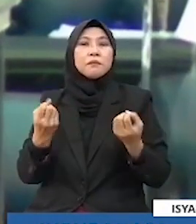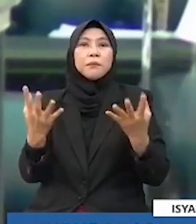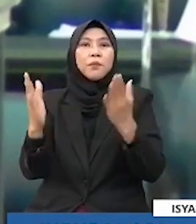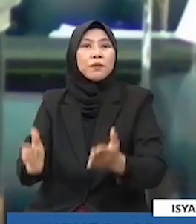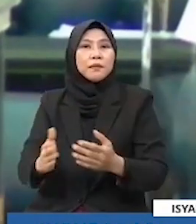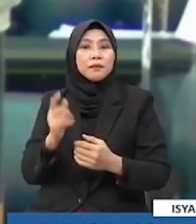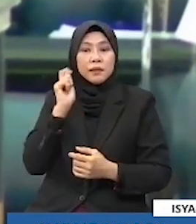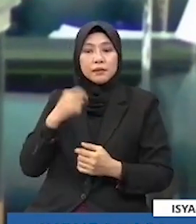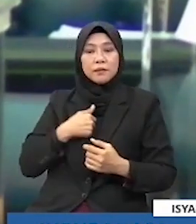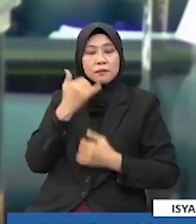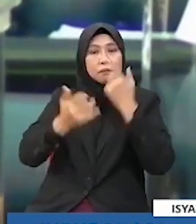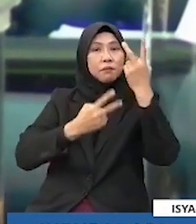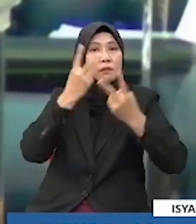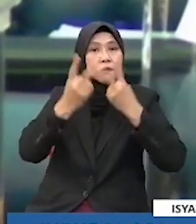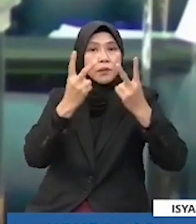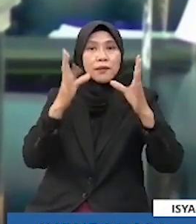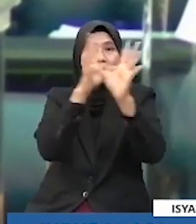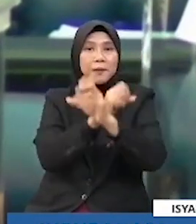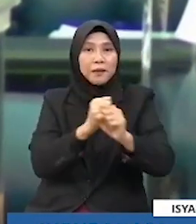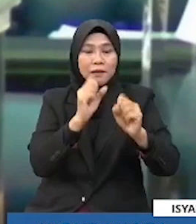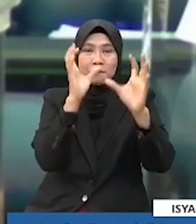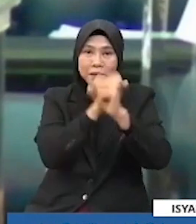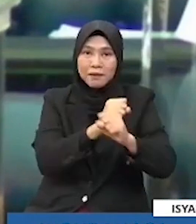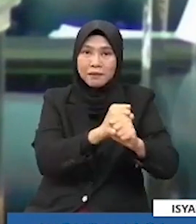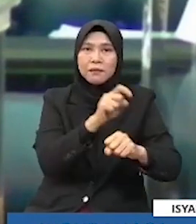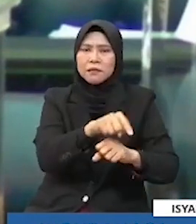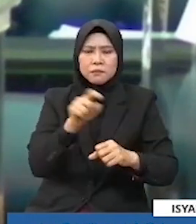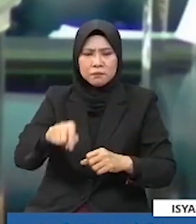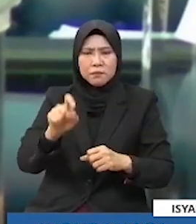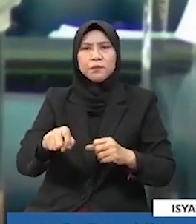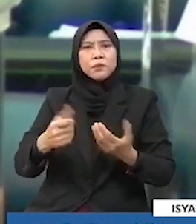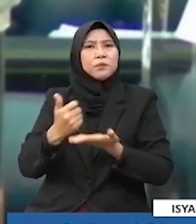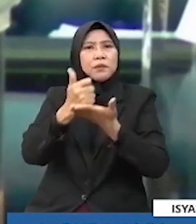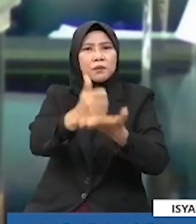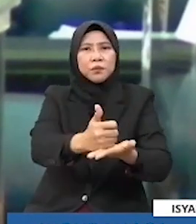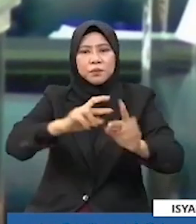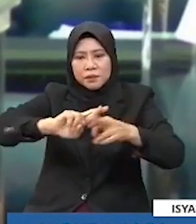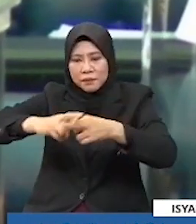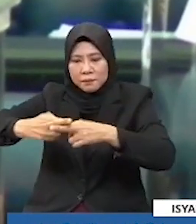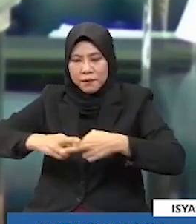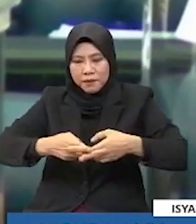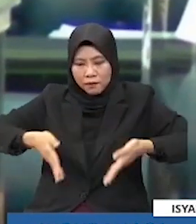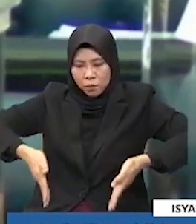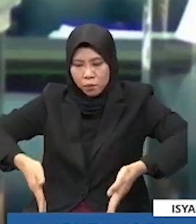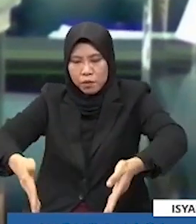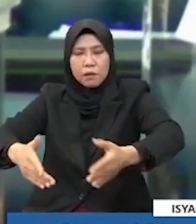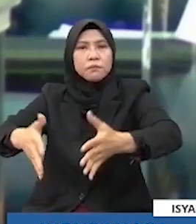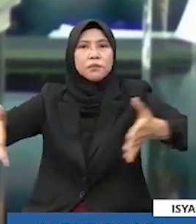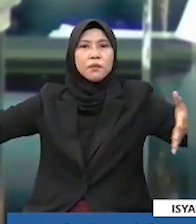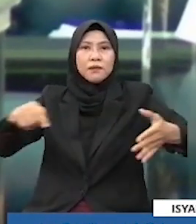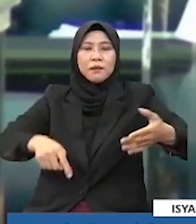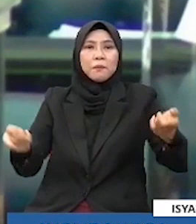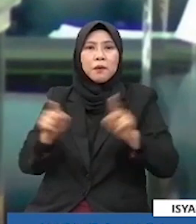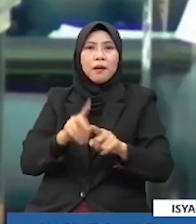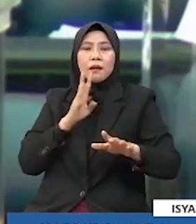tadi saya melawat Di ampang ada keperluan keperluan untuk memperbaiki longkang besar